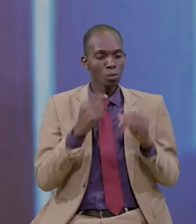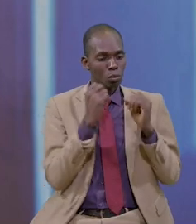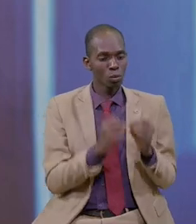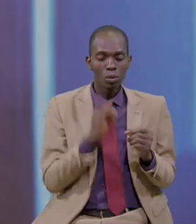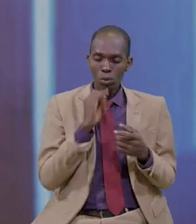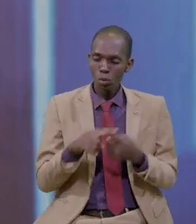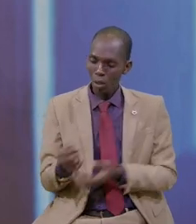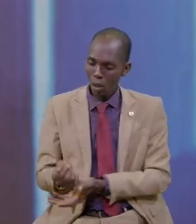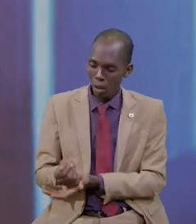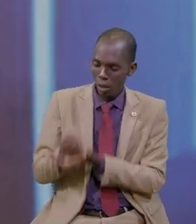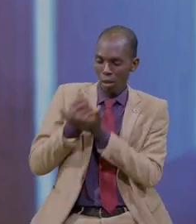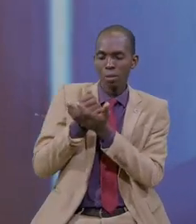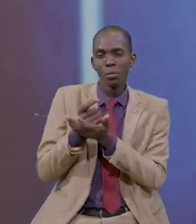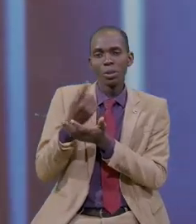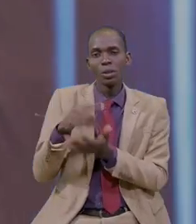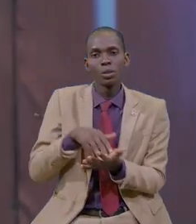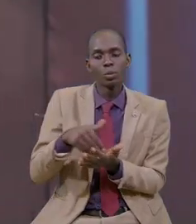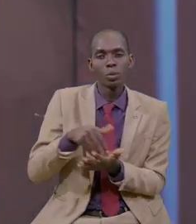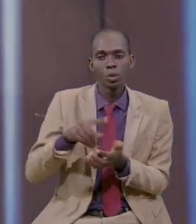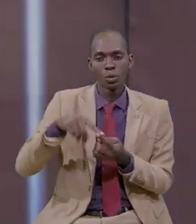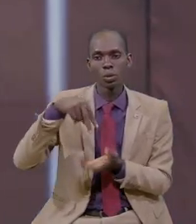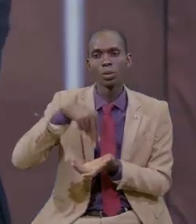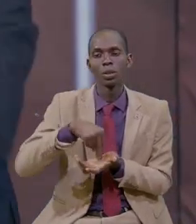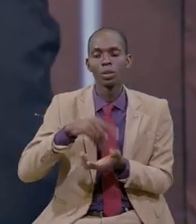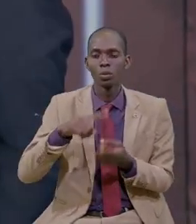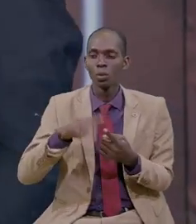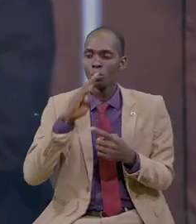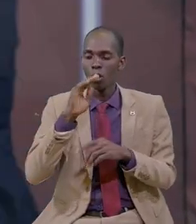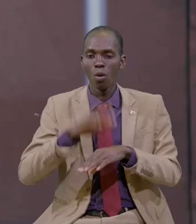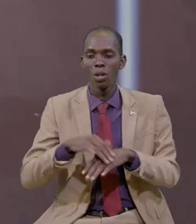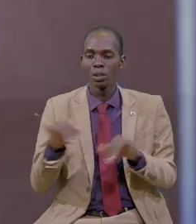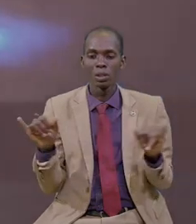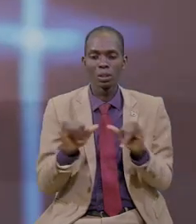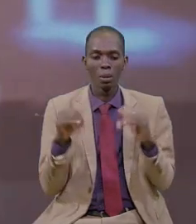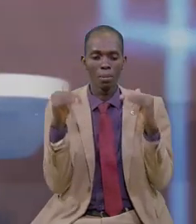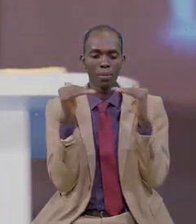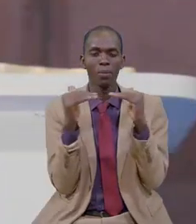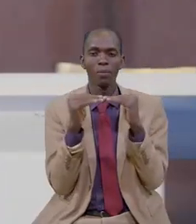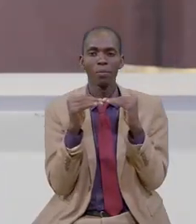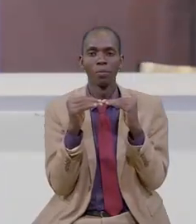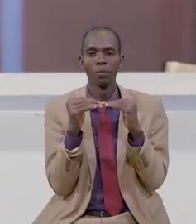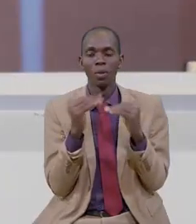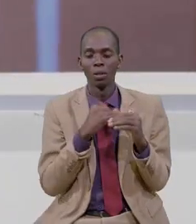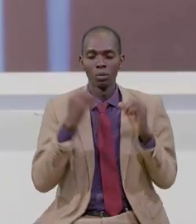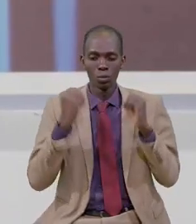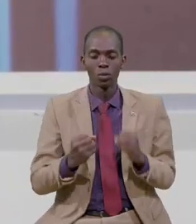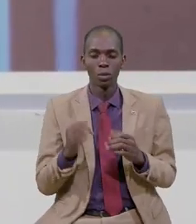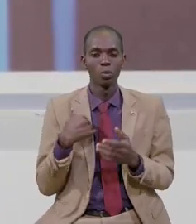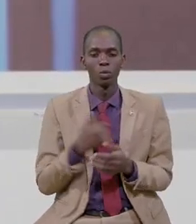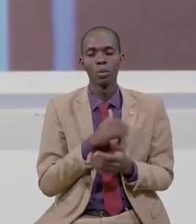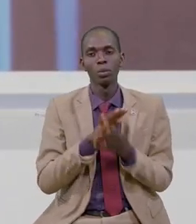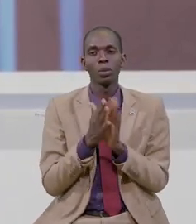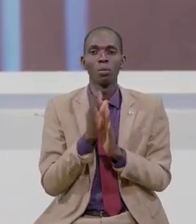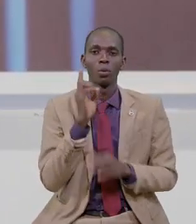pour relever le faible au même niveau que le fort. Et nous sommes un.